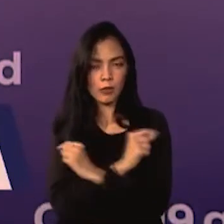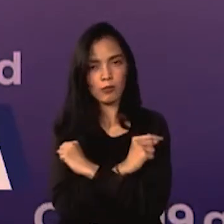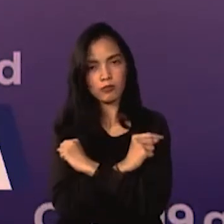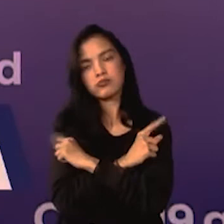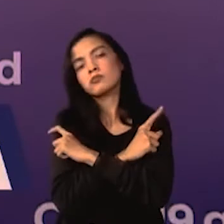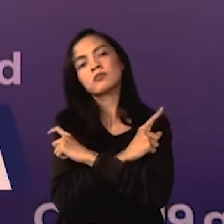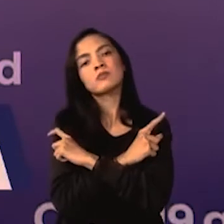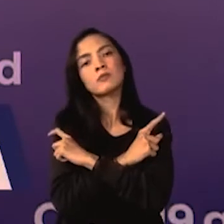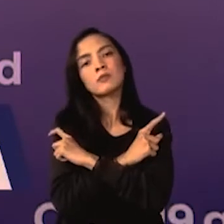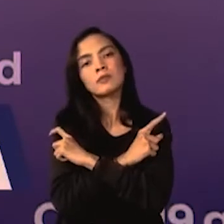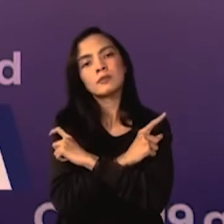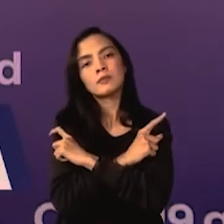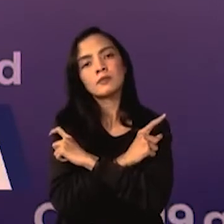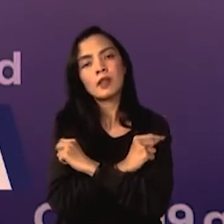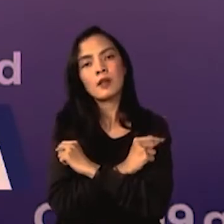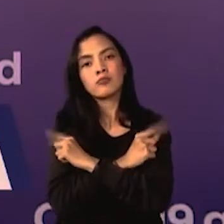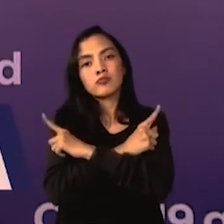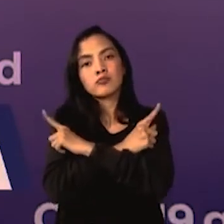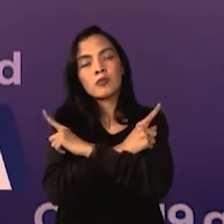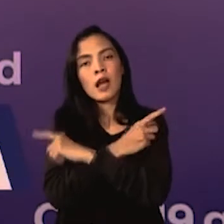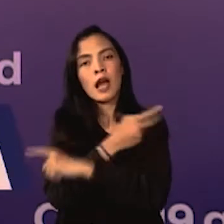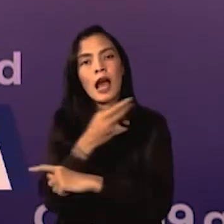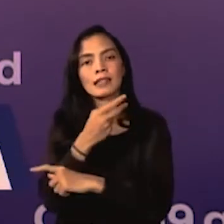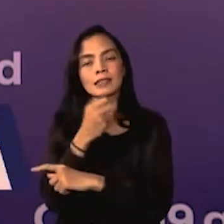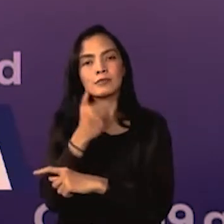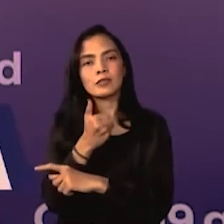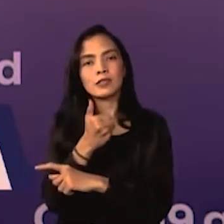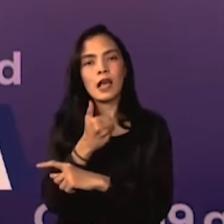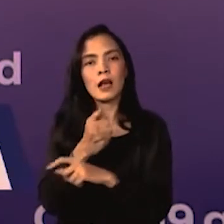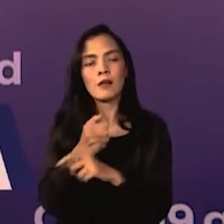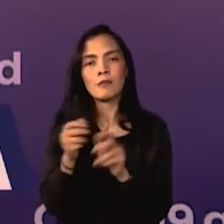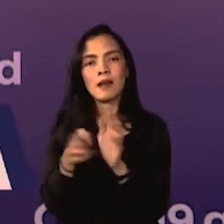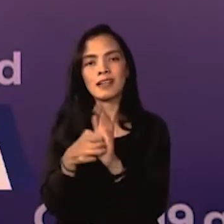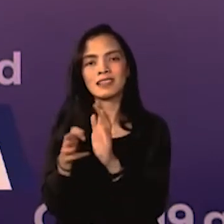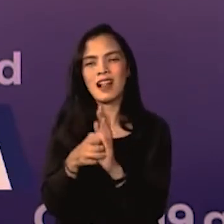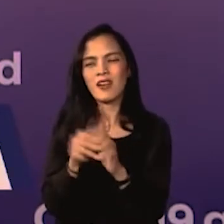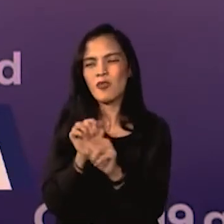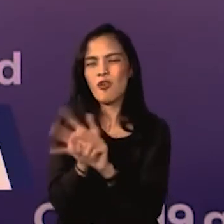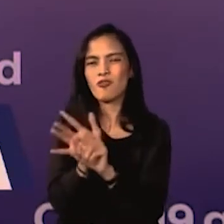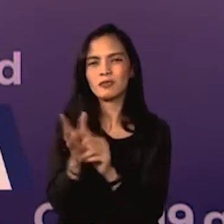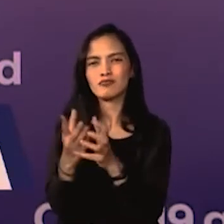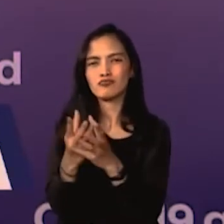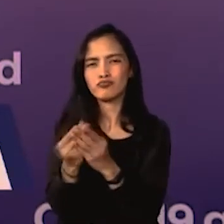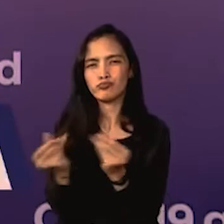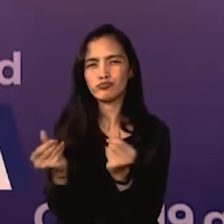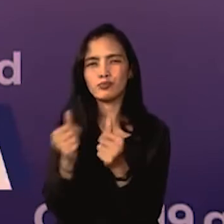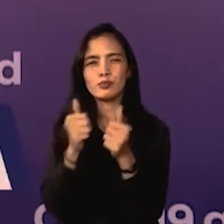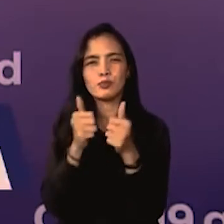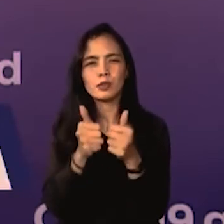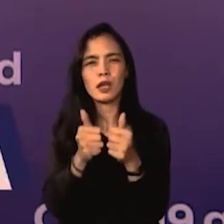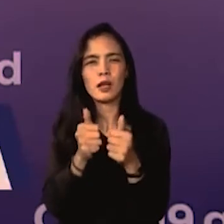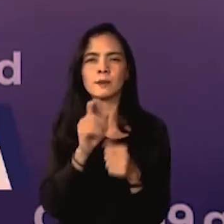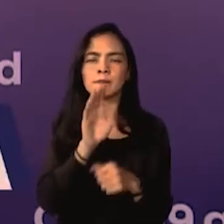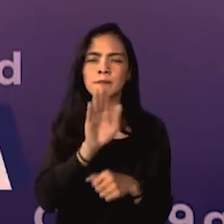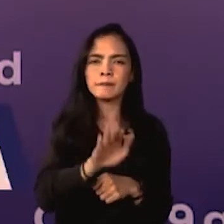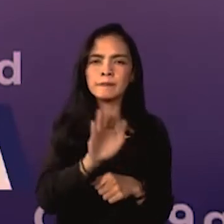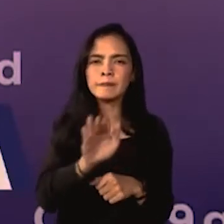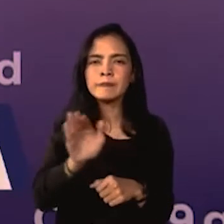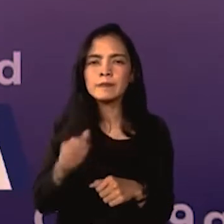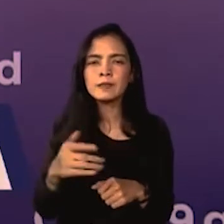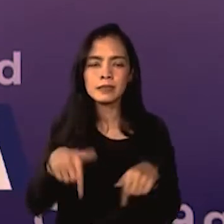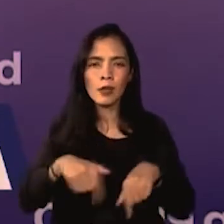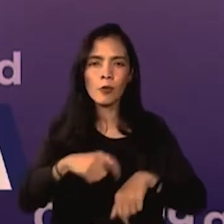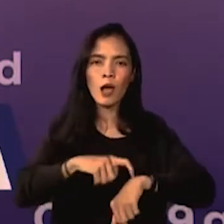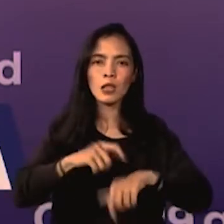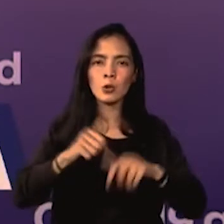kita jadikan sebagai landasan untuk mengatasi COVID-19 ini. Saudara sekalian, pada momen yang sangat baik